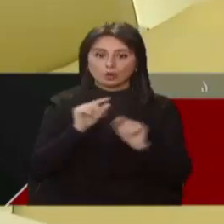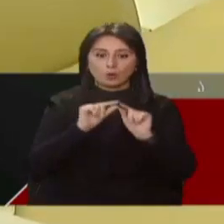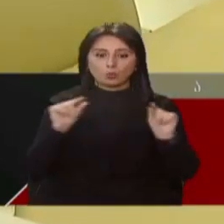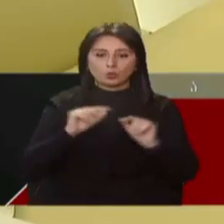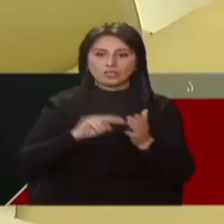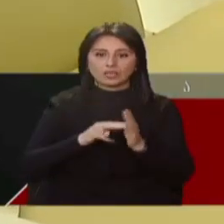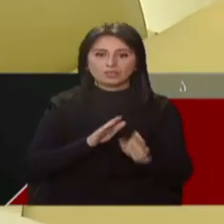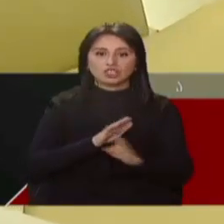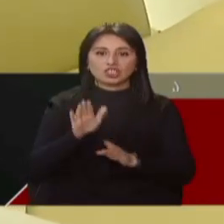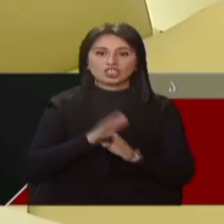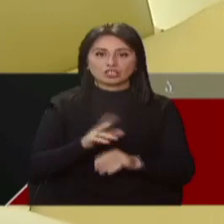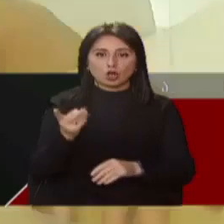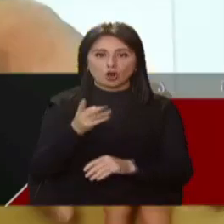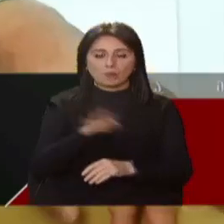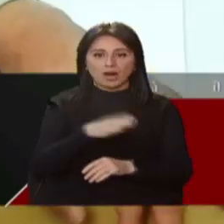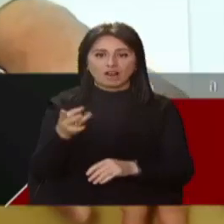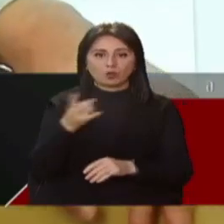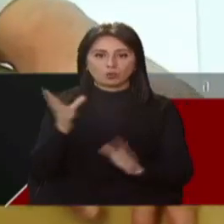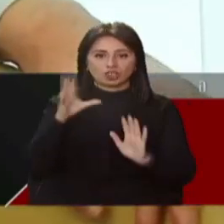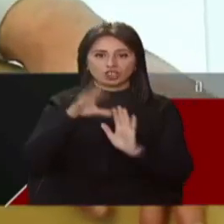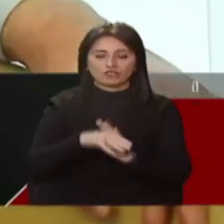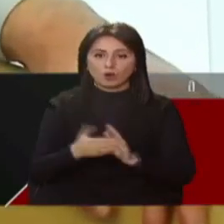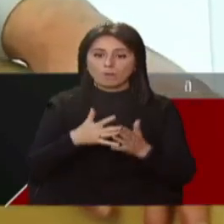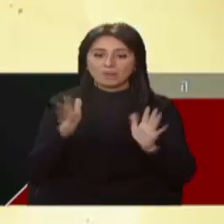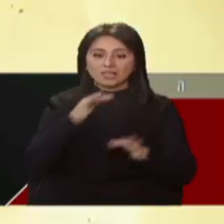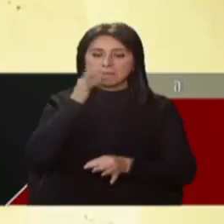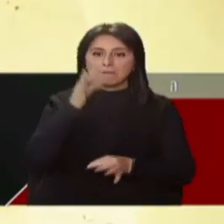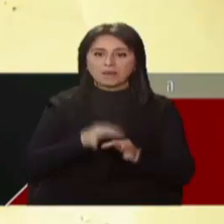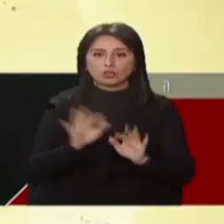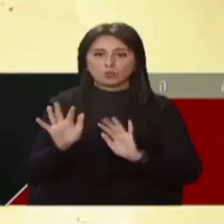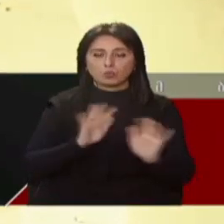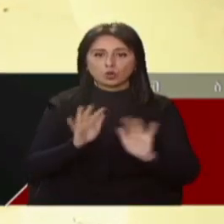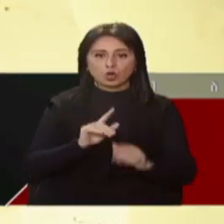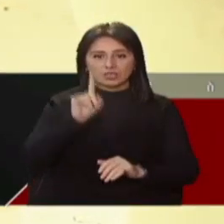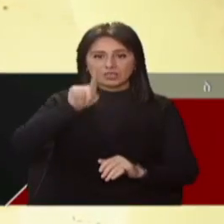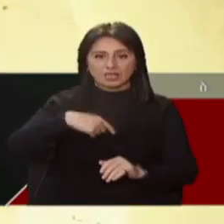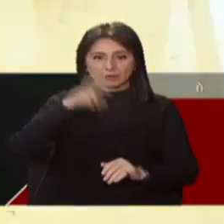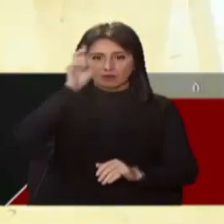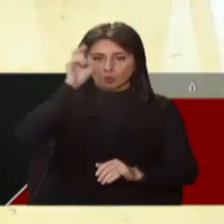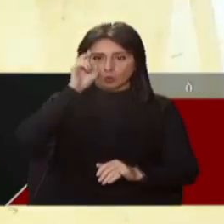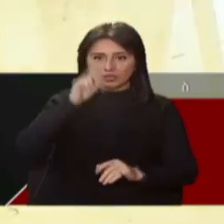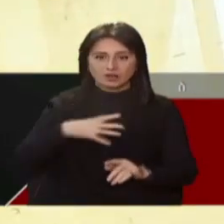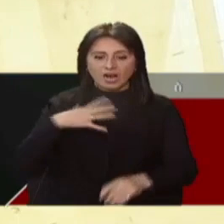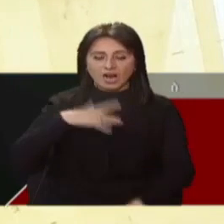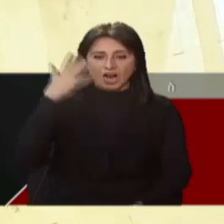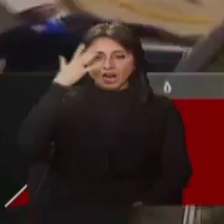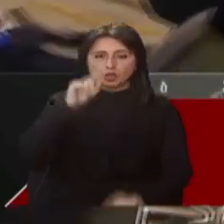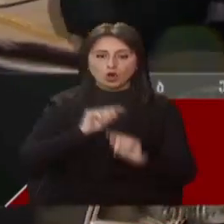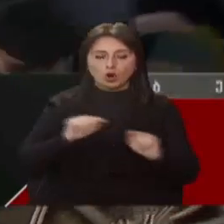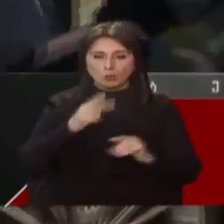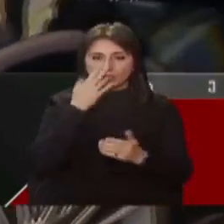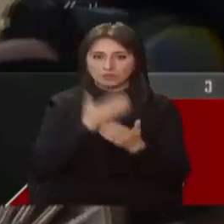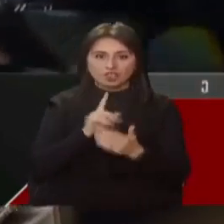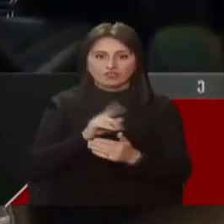punctiani gigmișe să scrule blat orivem care unda ciartos tumtau promete pasăpuzgă bloba procesi ekisreba cheli suplebas cartulii ați nebise oponente